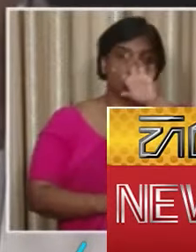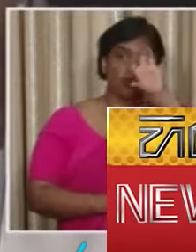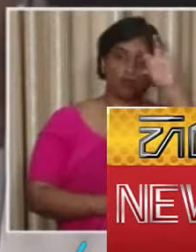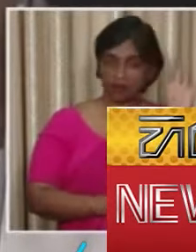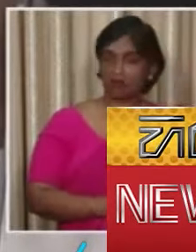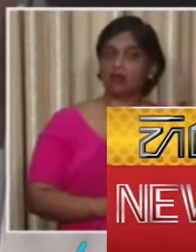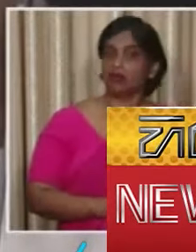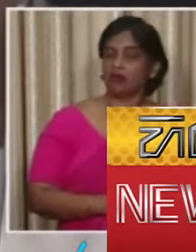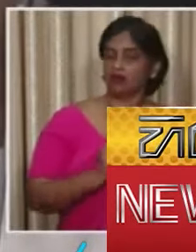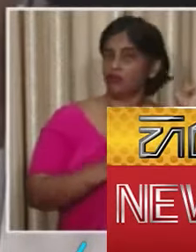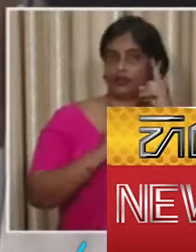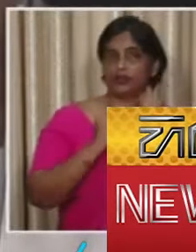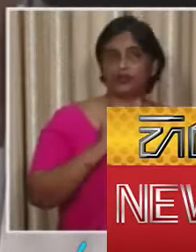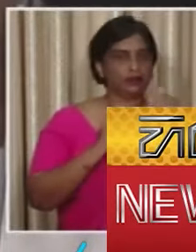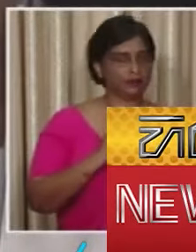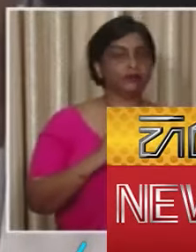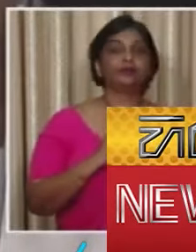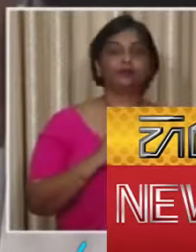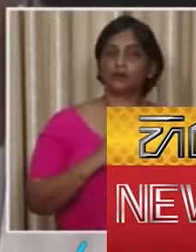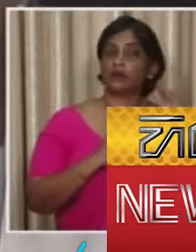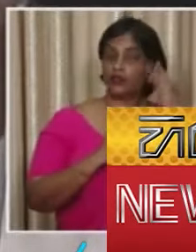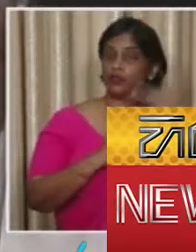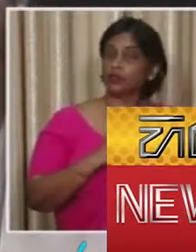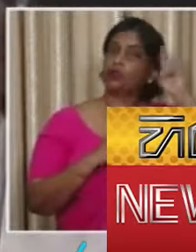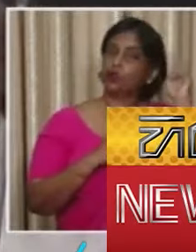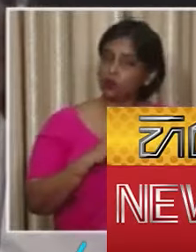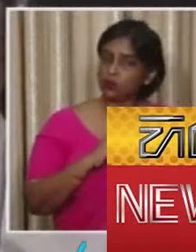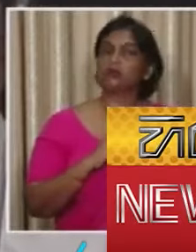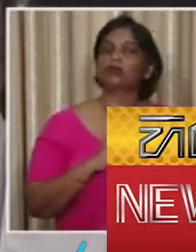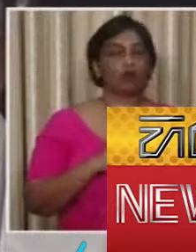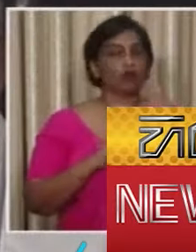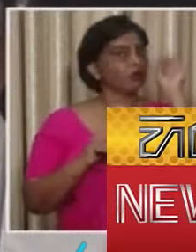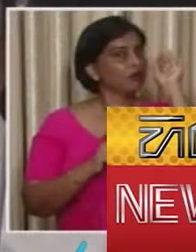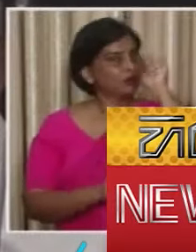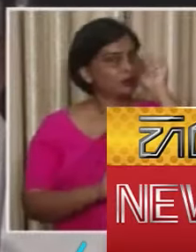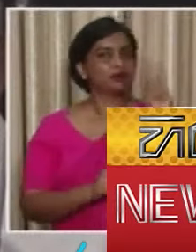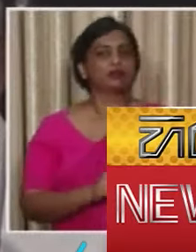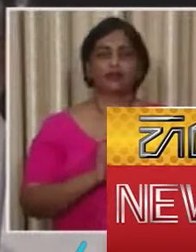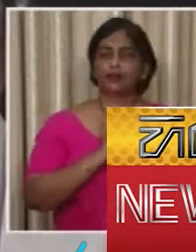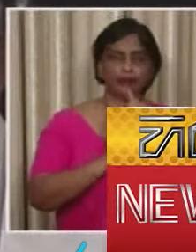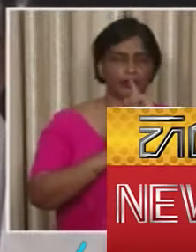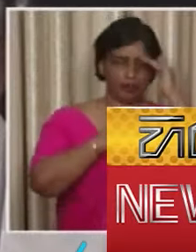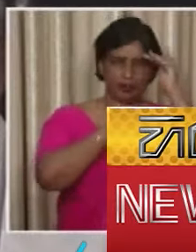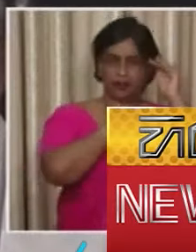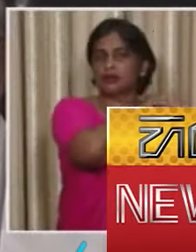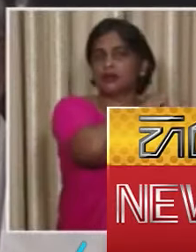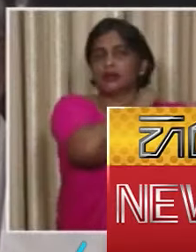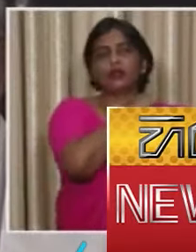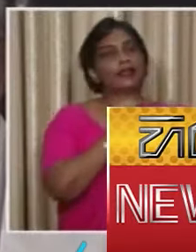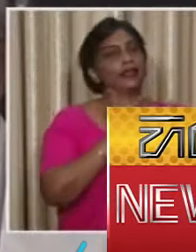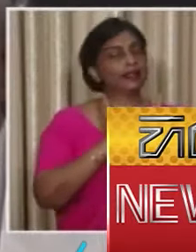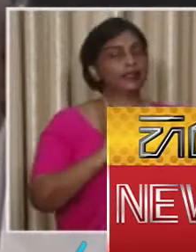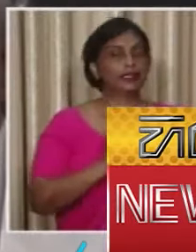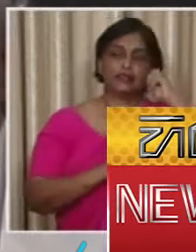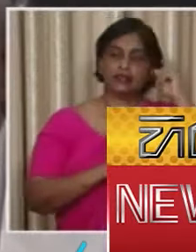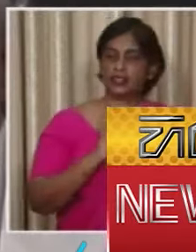අතර අප ඉදිරියෙන්ම සිටිනවා. මෙය සුවිශේෂ ජයග්‍රහණයක්, සුභ ආරංචියක්. ගරු කතානායකතුමනි, ඉන්දියාව,